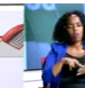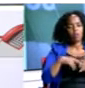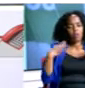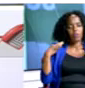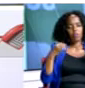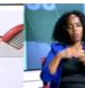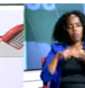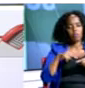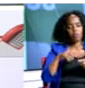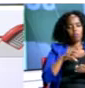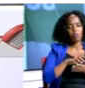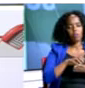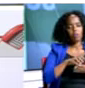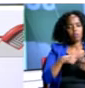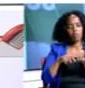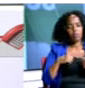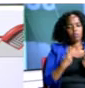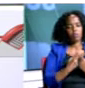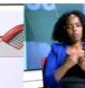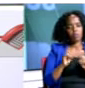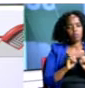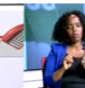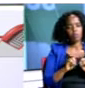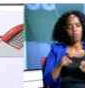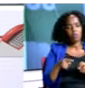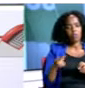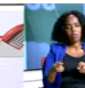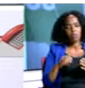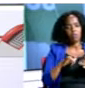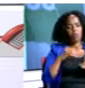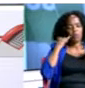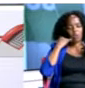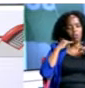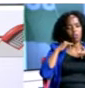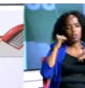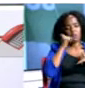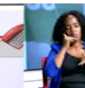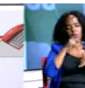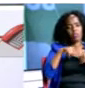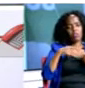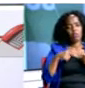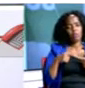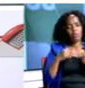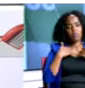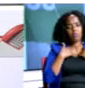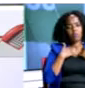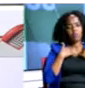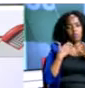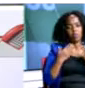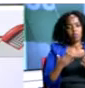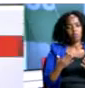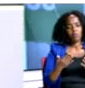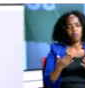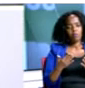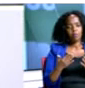rakunan gemat magala kena ul kabate mudah senjuru awas terus kebau dan dau kaba ulol datang tu apa mandes. Tole, kalau tu ma ulfar